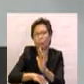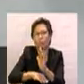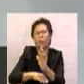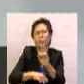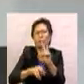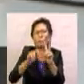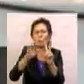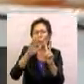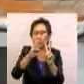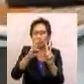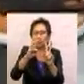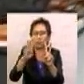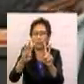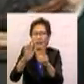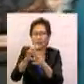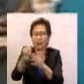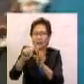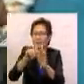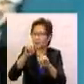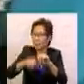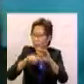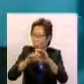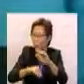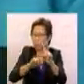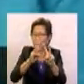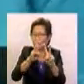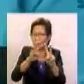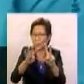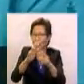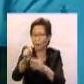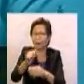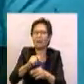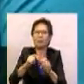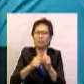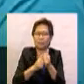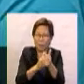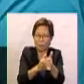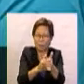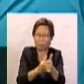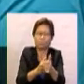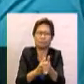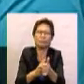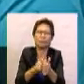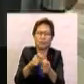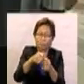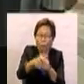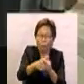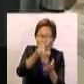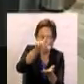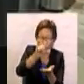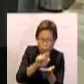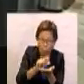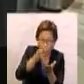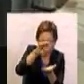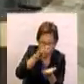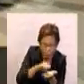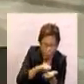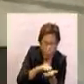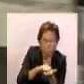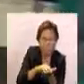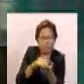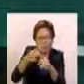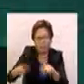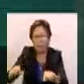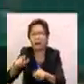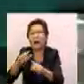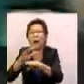minimum RM264 tertakluk kepada kehadiran pekerja sepanjang bulan. Caruman minimum yang berbeza terpakai ke